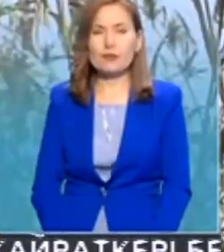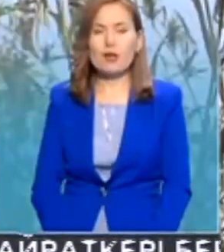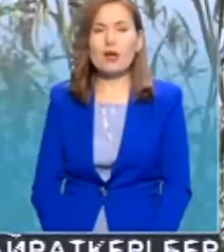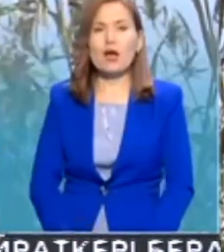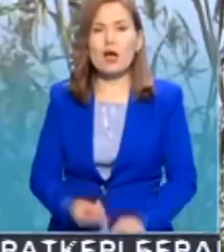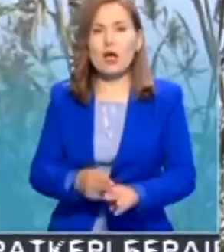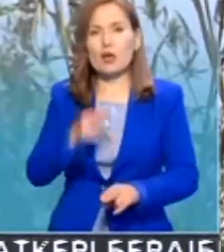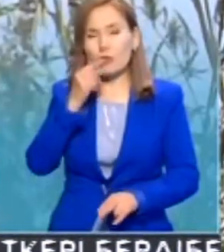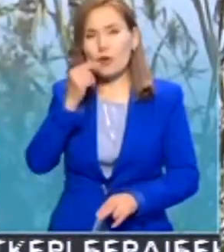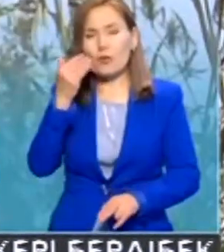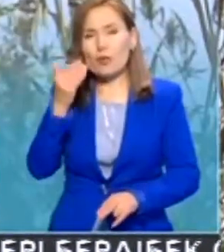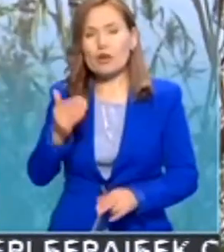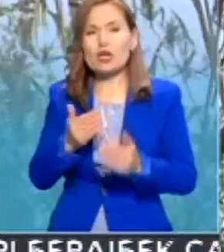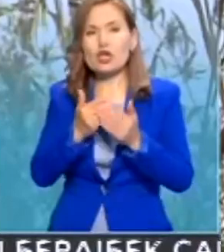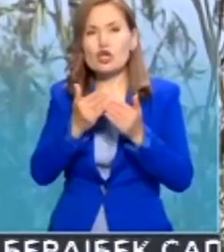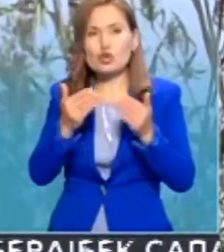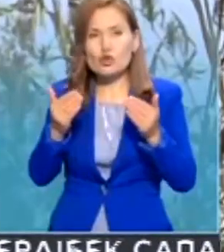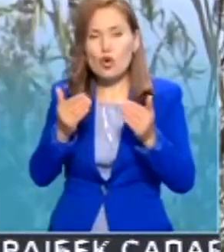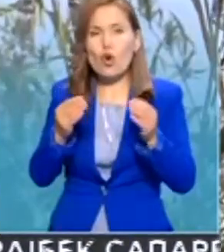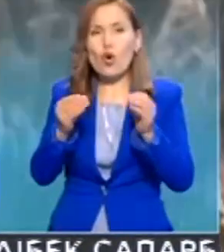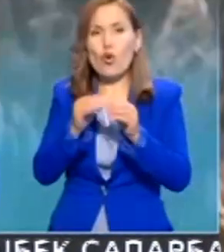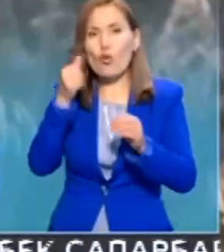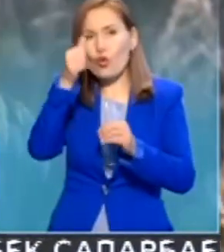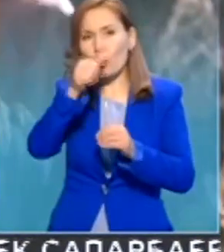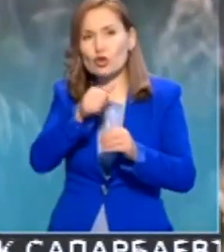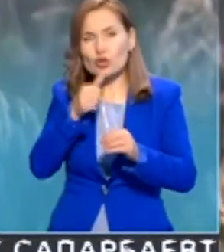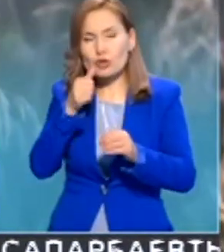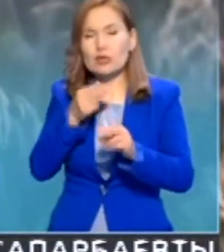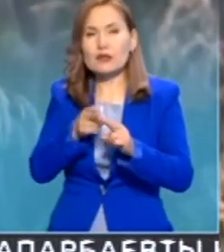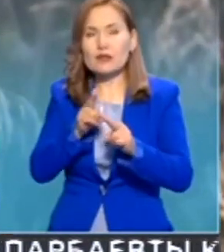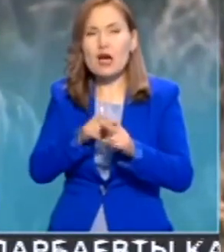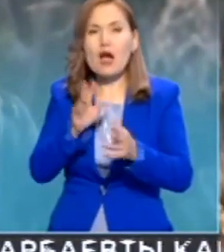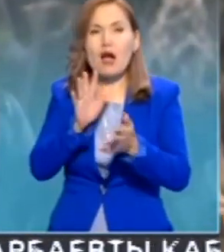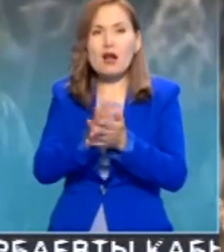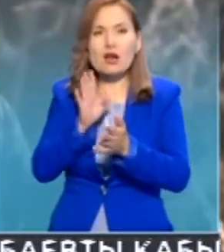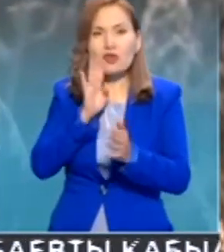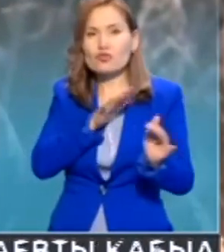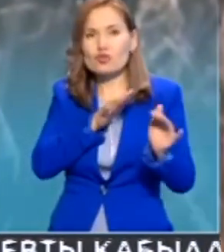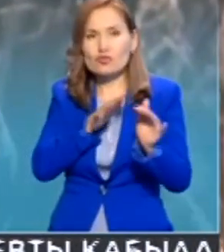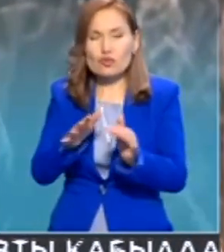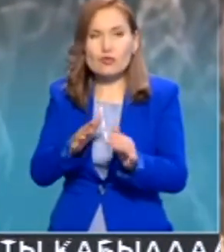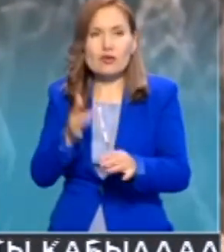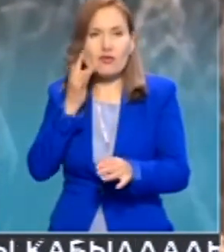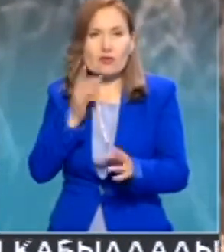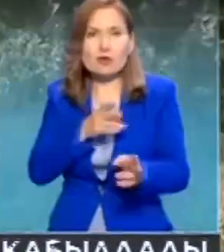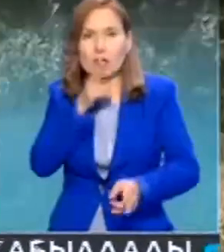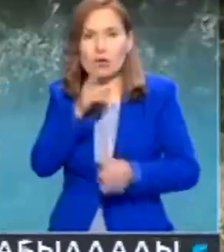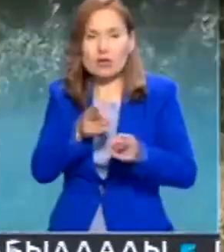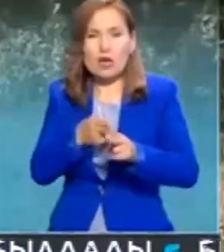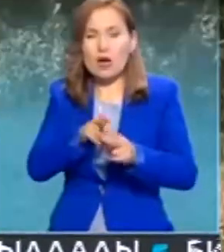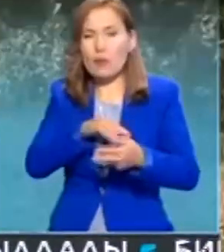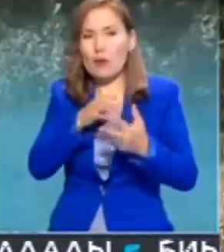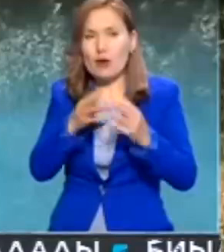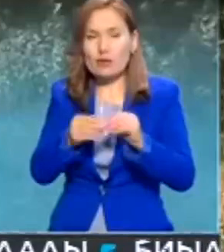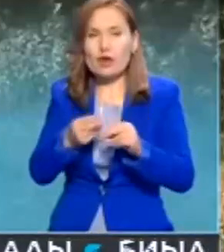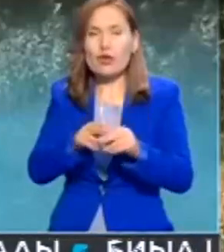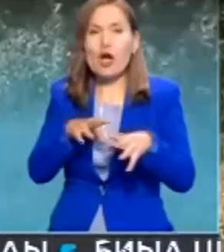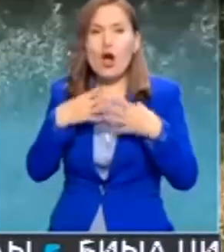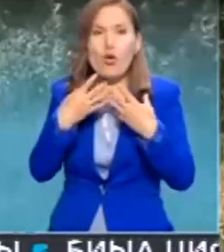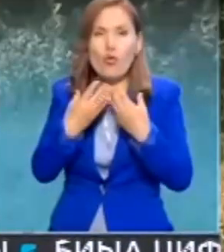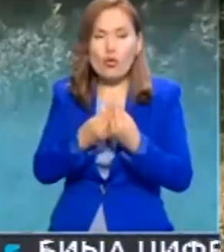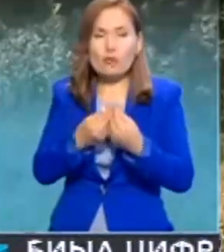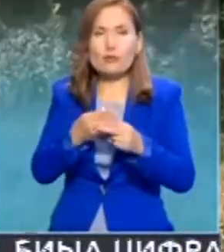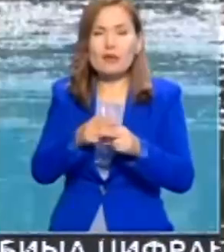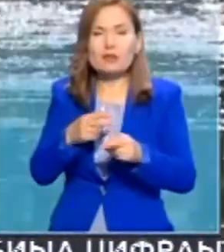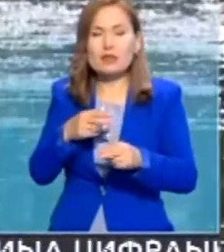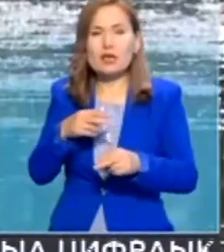Қабдылғазы Төлеуханов соңғы 10 жылда лас сумен алысып келеді. Тіпті жауын көп жылы кәріз суы сайсалаға жайылады. Осы маңдағы отбасылар дабыл қаққан